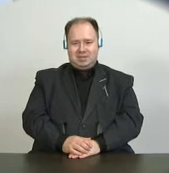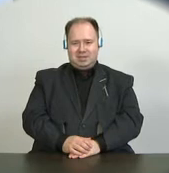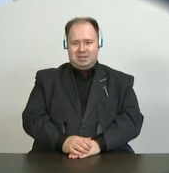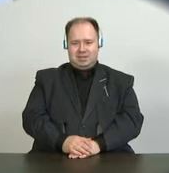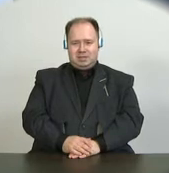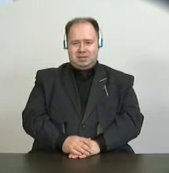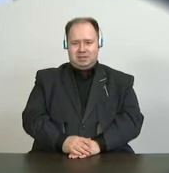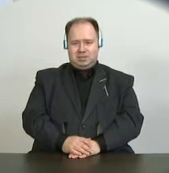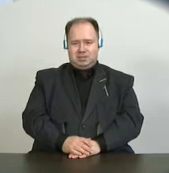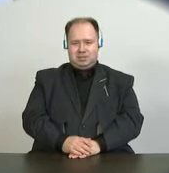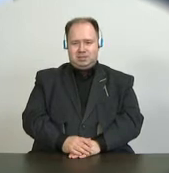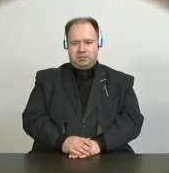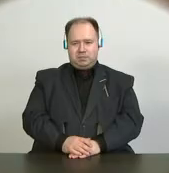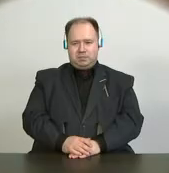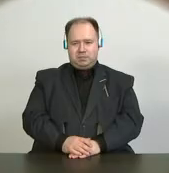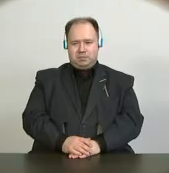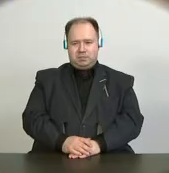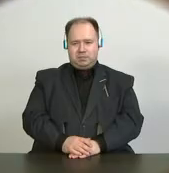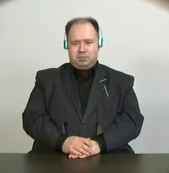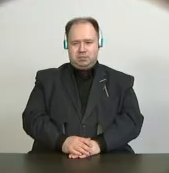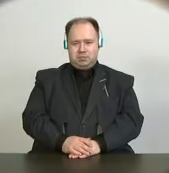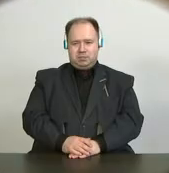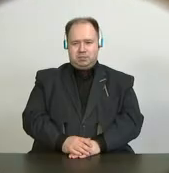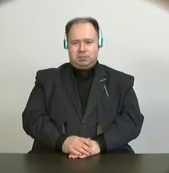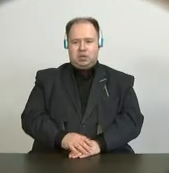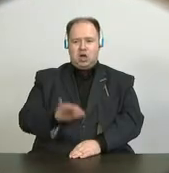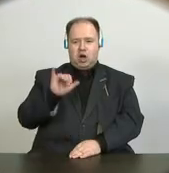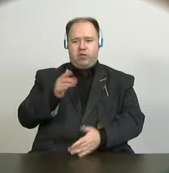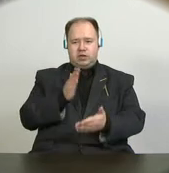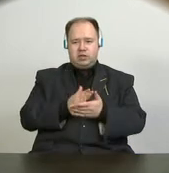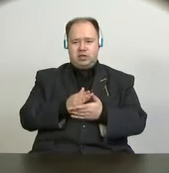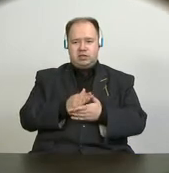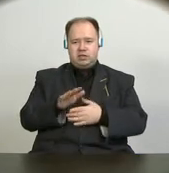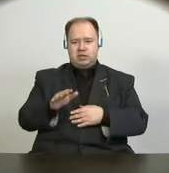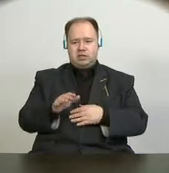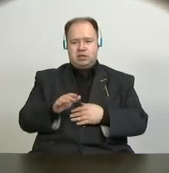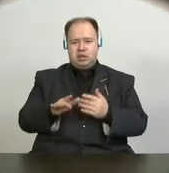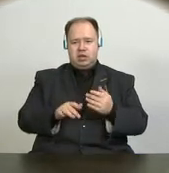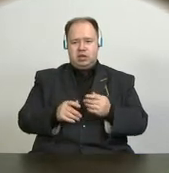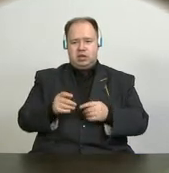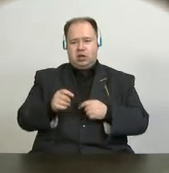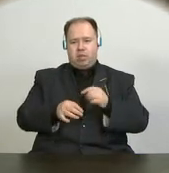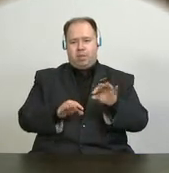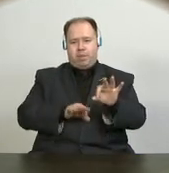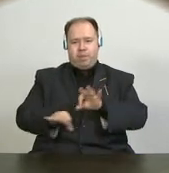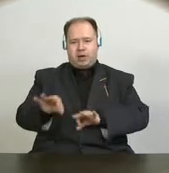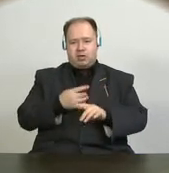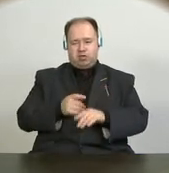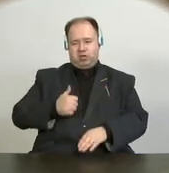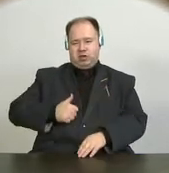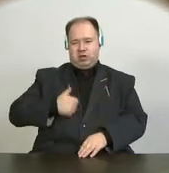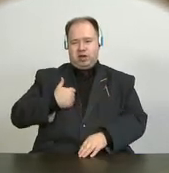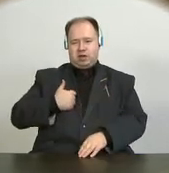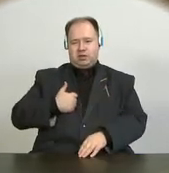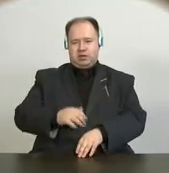так еще один вопрос а у вас есть такой вот проект котором вы тоже больше всего гордитесь вот есть у него больше